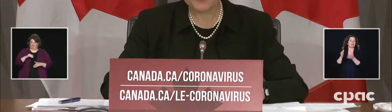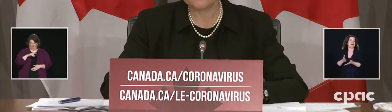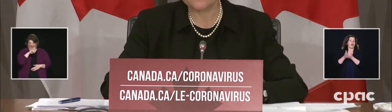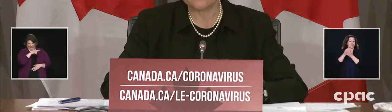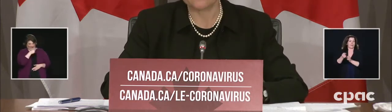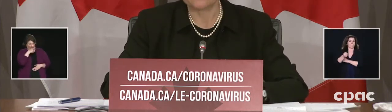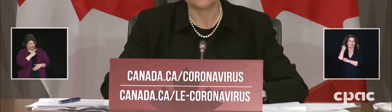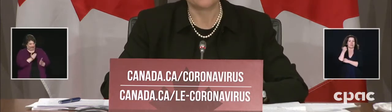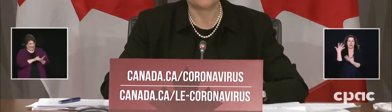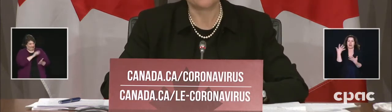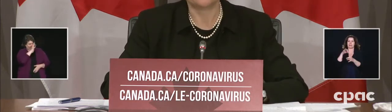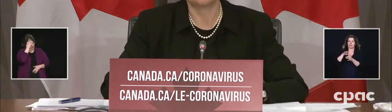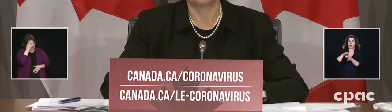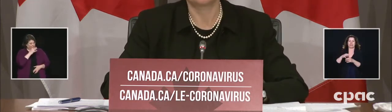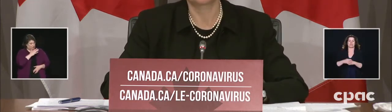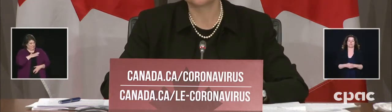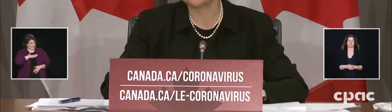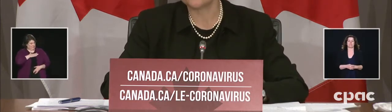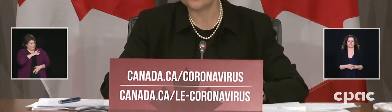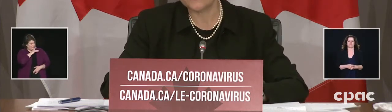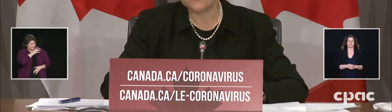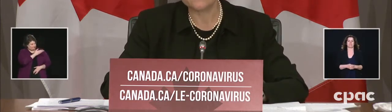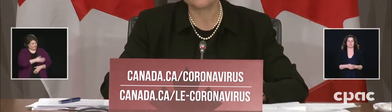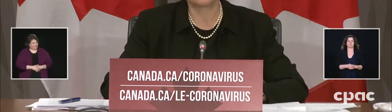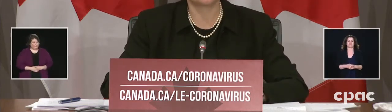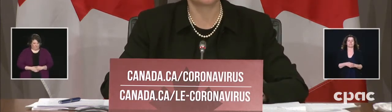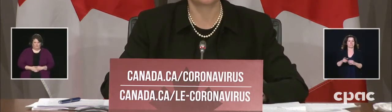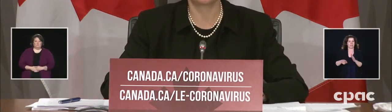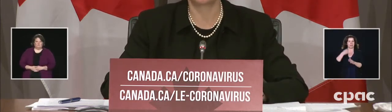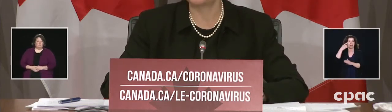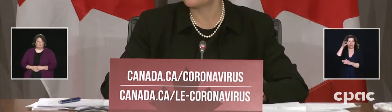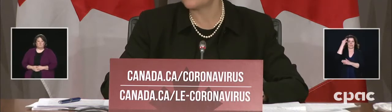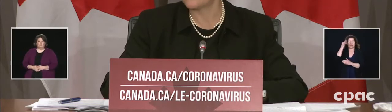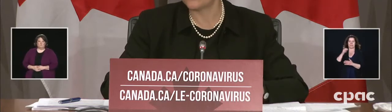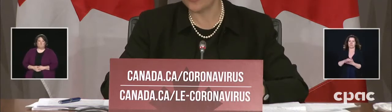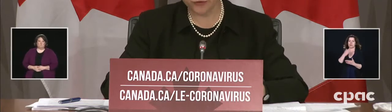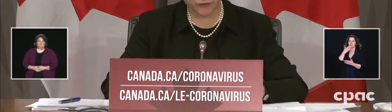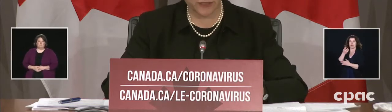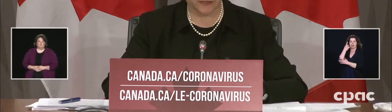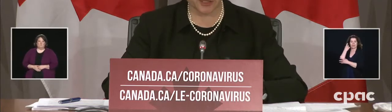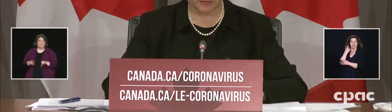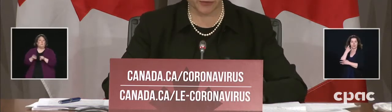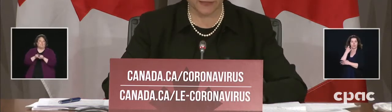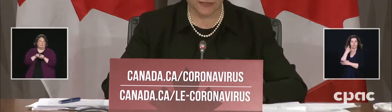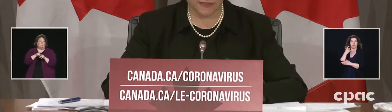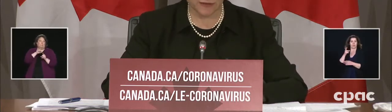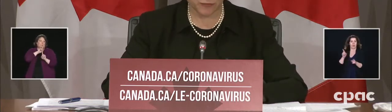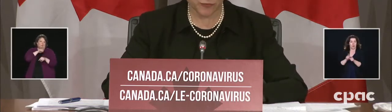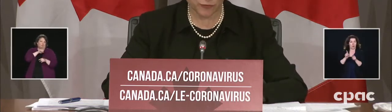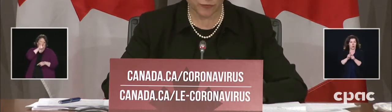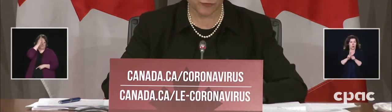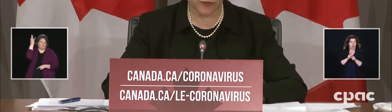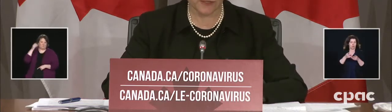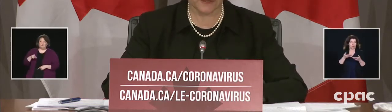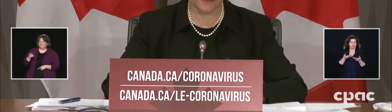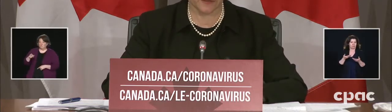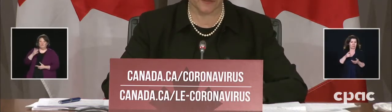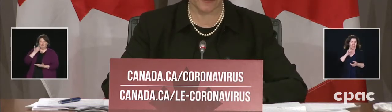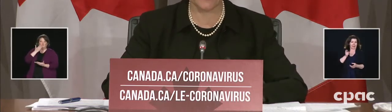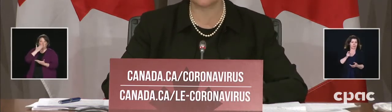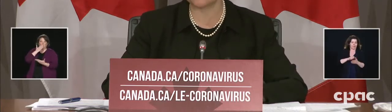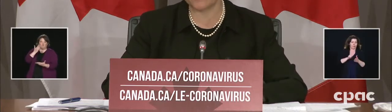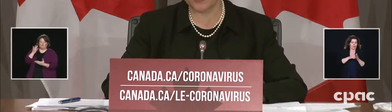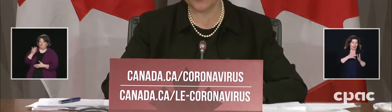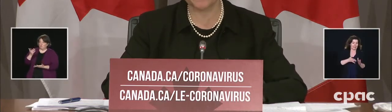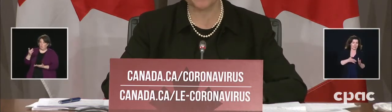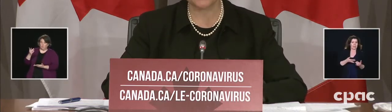C'est une très bonne question. Et en tant que journaliste et en tant que politicienne aujourd'hui, j'ai pensé beaucoup